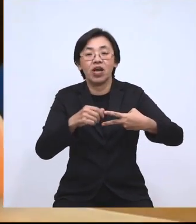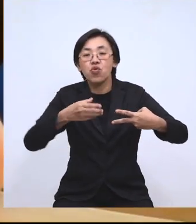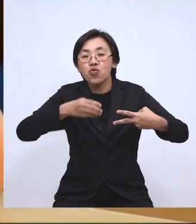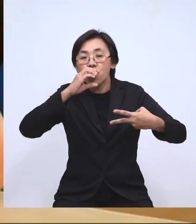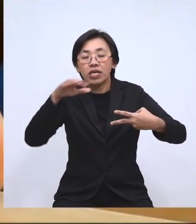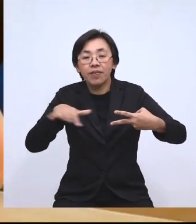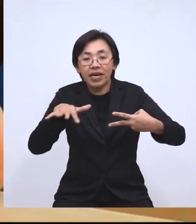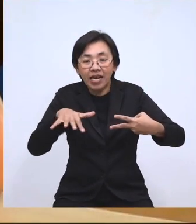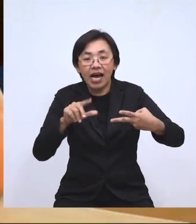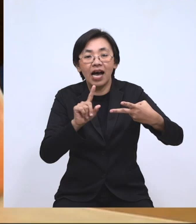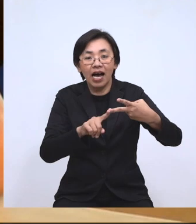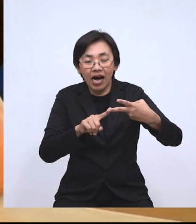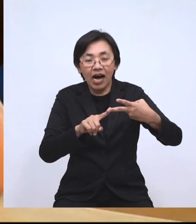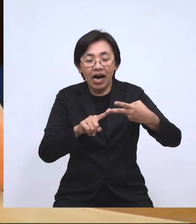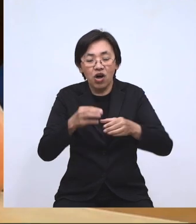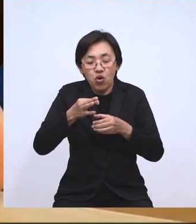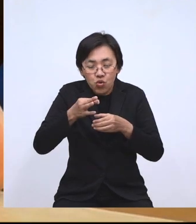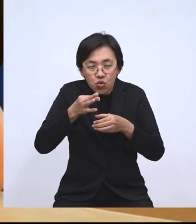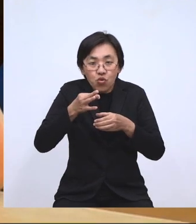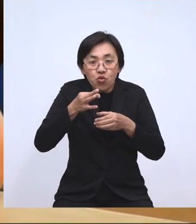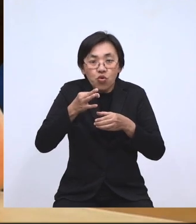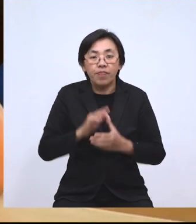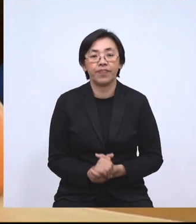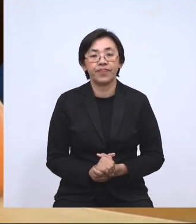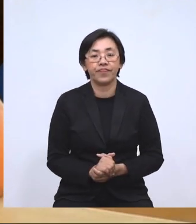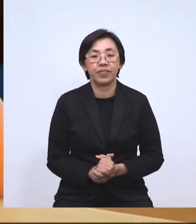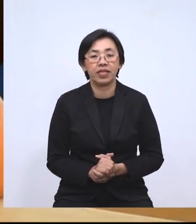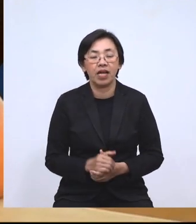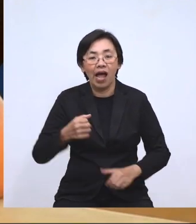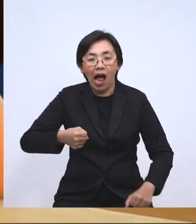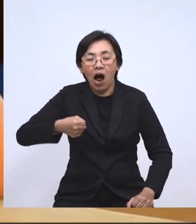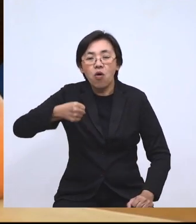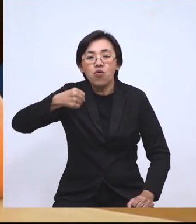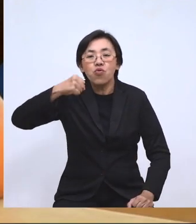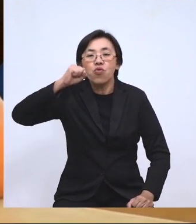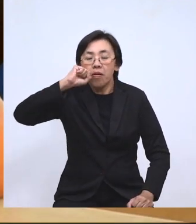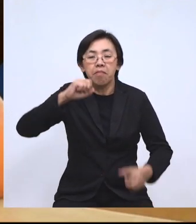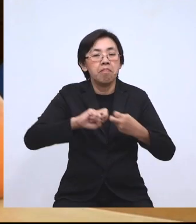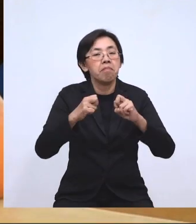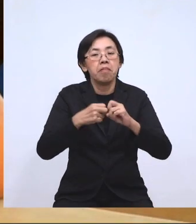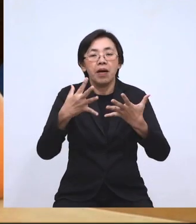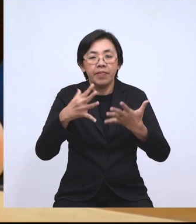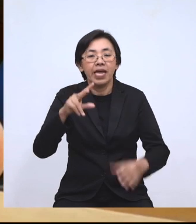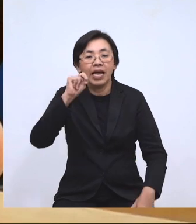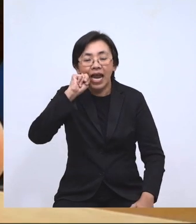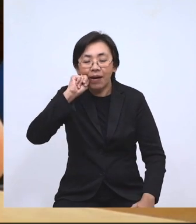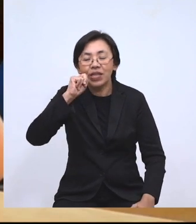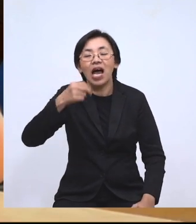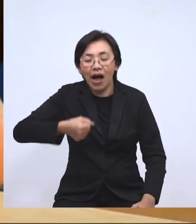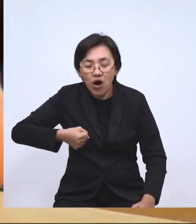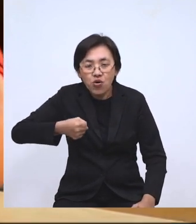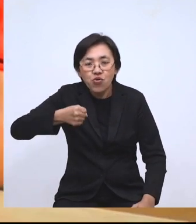ธรรมดากับการดื่มน้ำโดยใช้หลอดซึ่งของมอสเนี่ยการดื่มน้ำโดยใช้แก้วตัวนี้ค่ะจากภาพคือมอสไม่มีปัญหาเลยคือมอสสามารถ